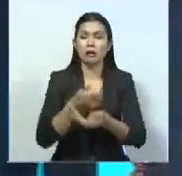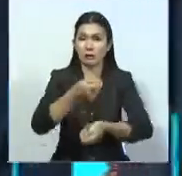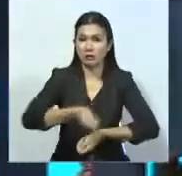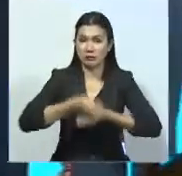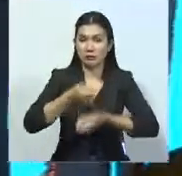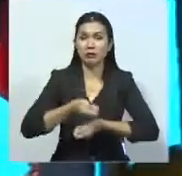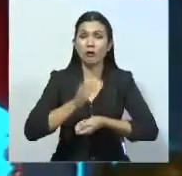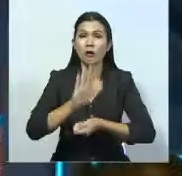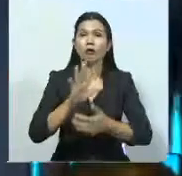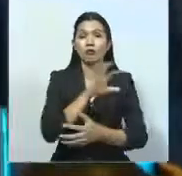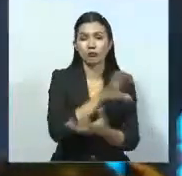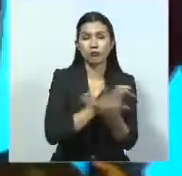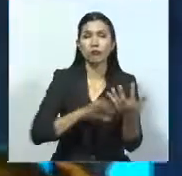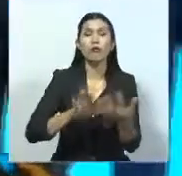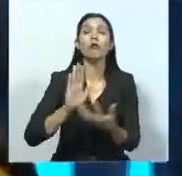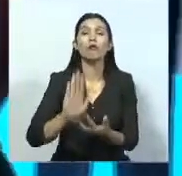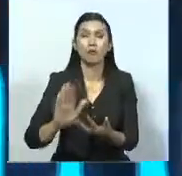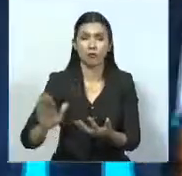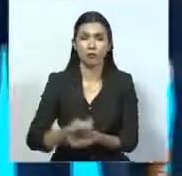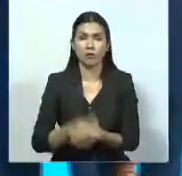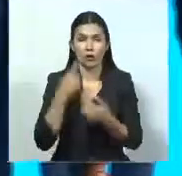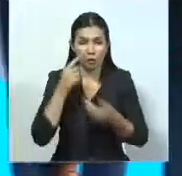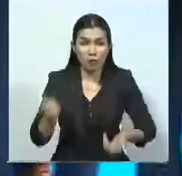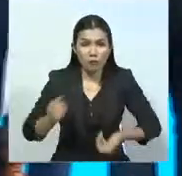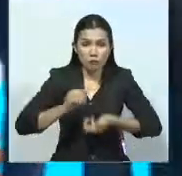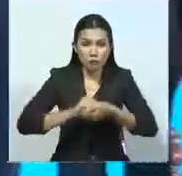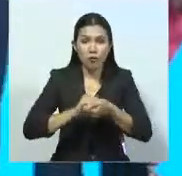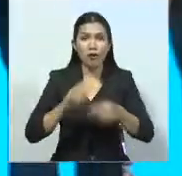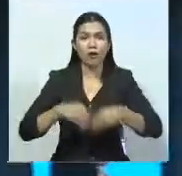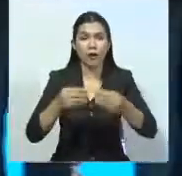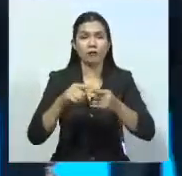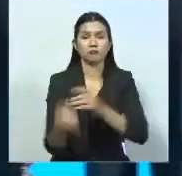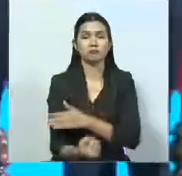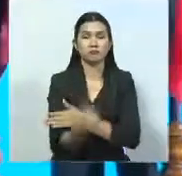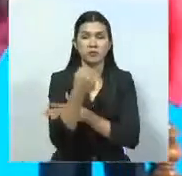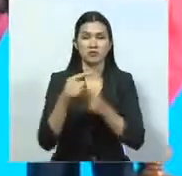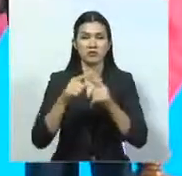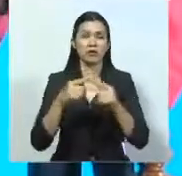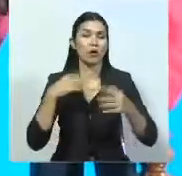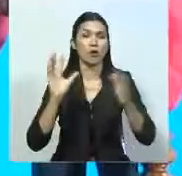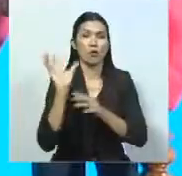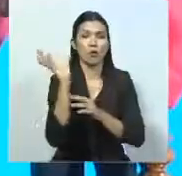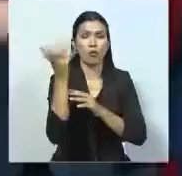มิภาคและหันมารวมกลุ่มสร้างความเข้มแข็งเพื่อเพิ่มบทบาทในเวทีโลกค่ะ